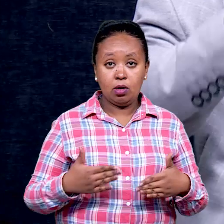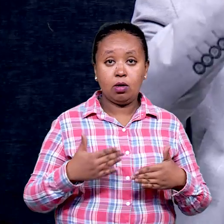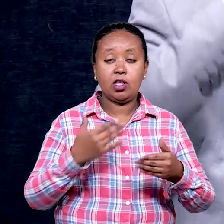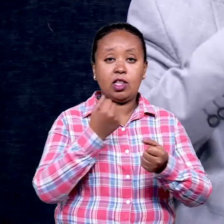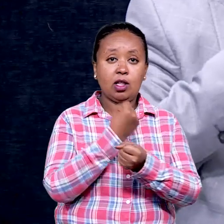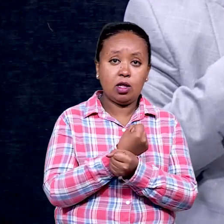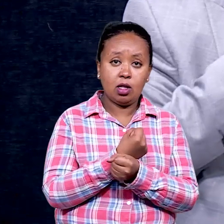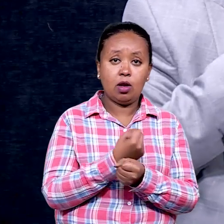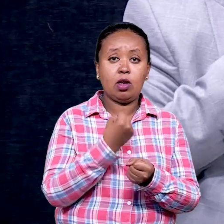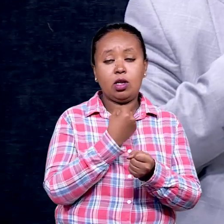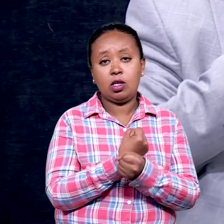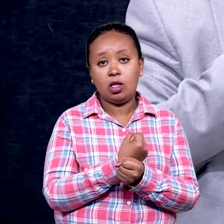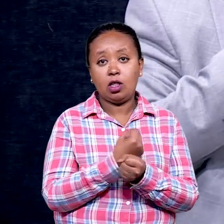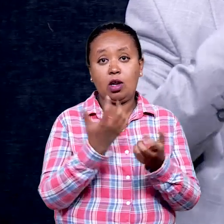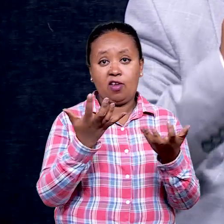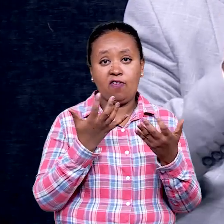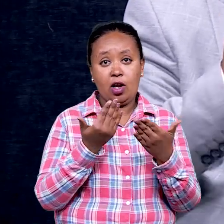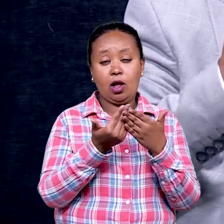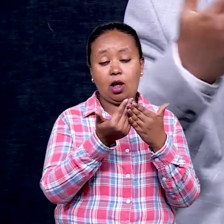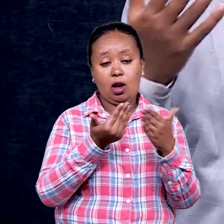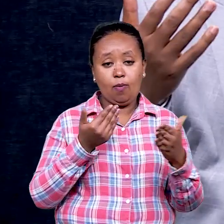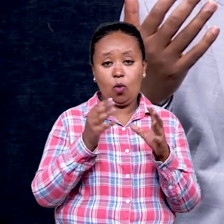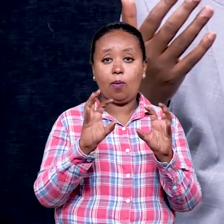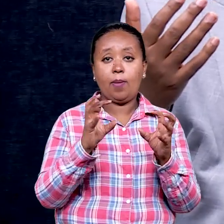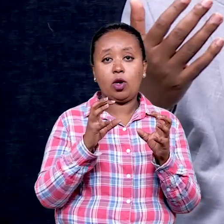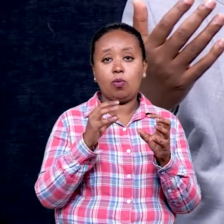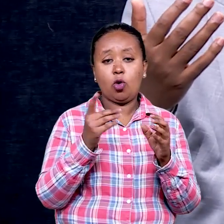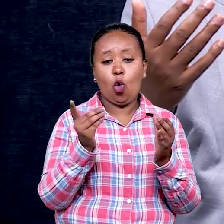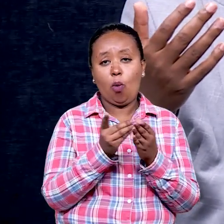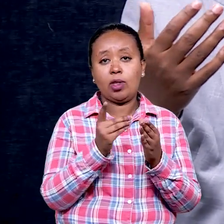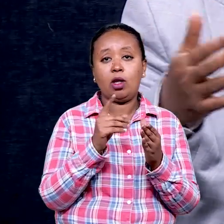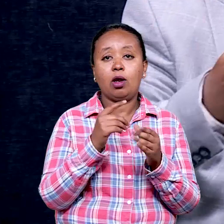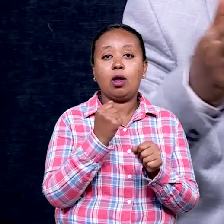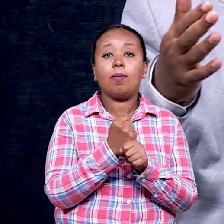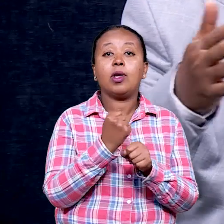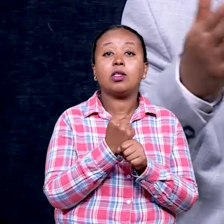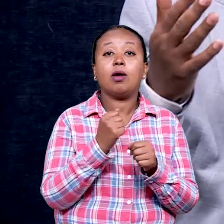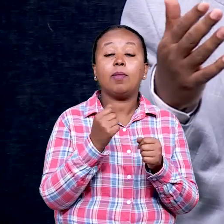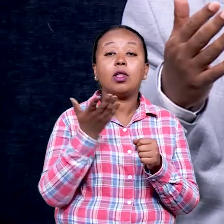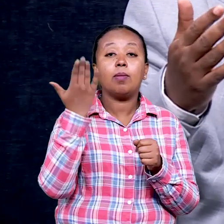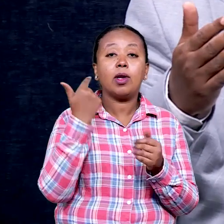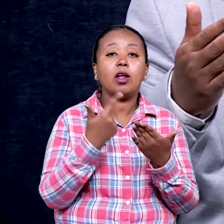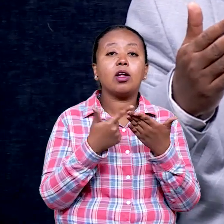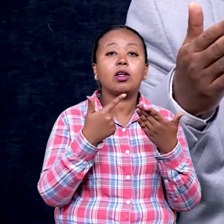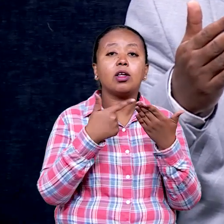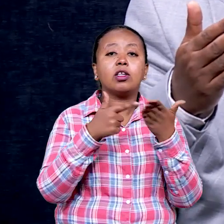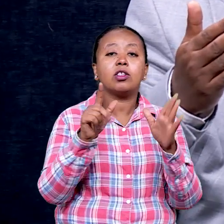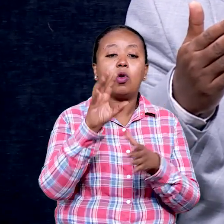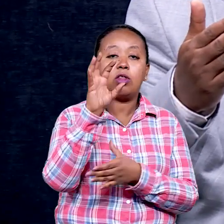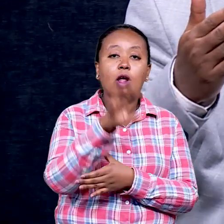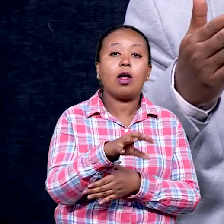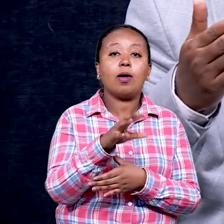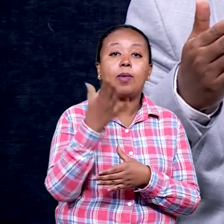ይታሰራል፣ እንዲታሰርለት ከፈለገ ቀድሞ በሚዲያዎቹ ዶክመንተሪ የሚያሰራበት ነበር። ይሄ ማለት ግልጽ የሆነ ጣልቃ ገብነት ነው በፍርድ